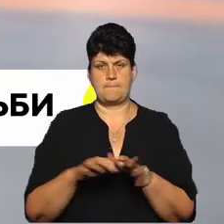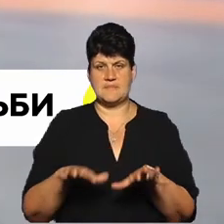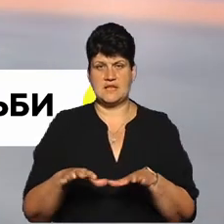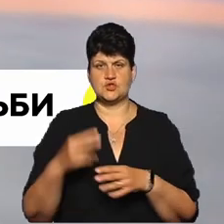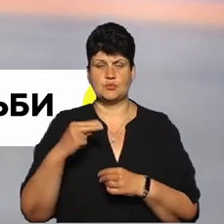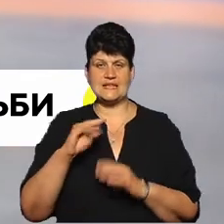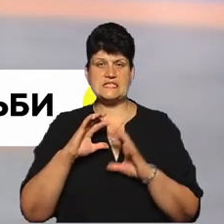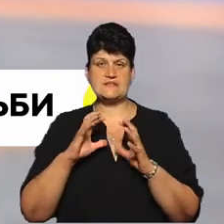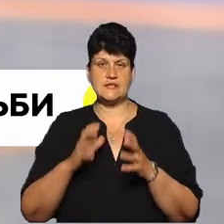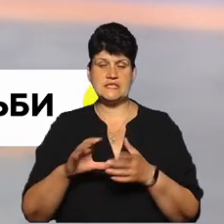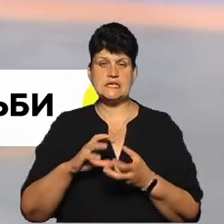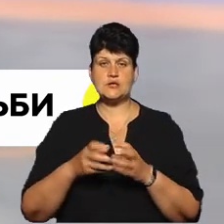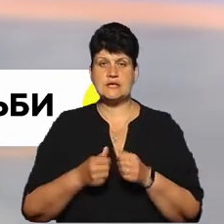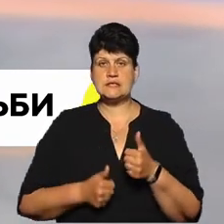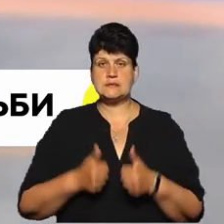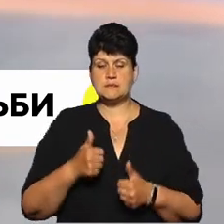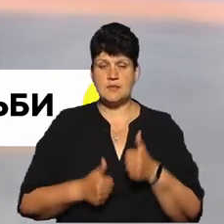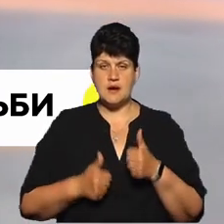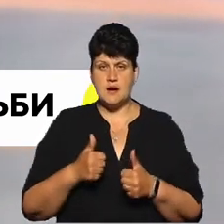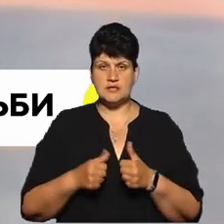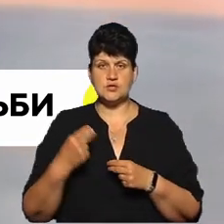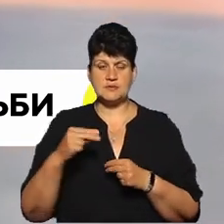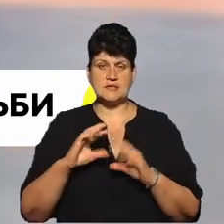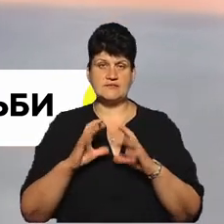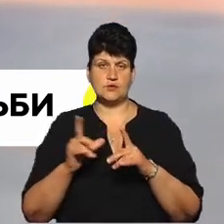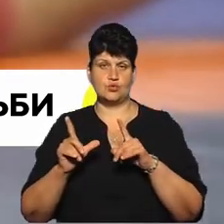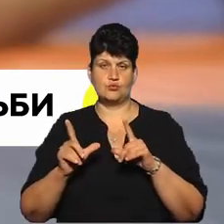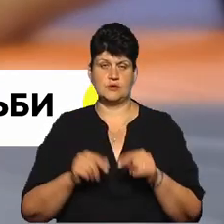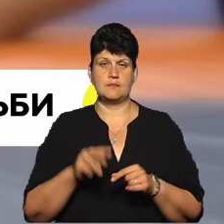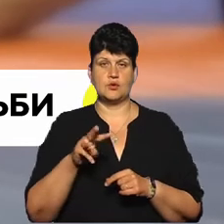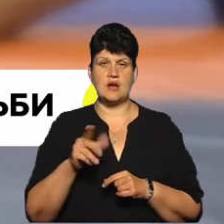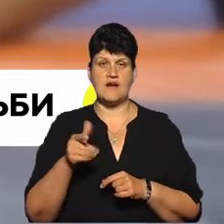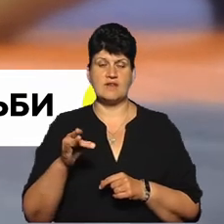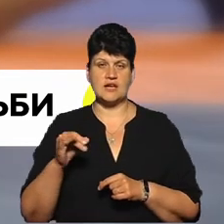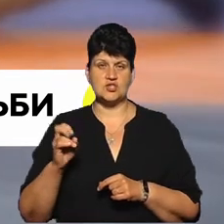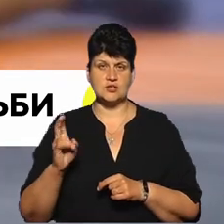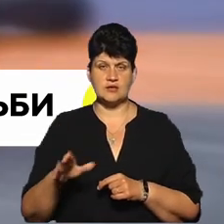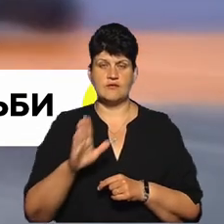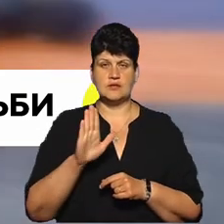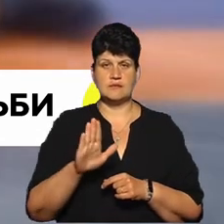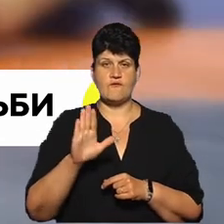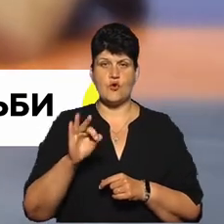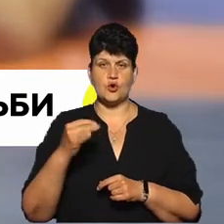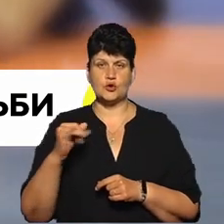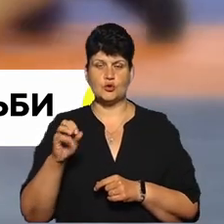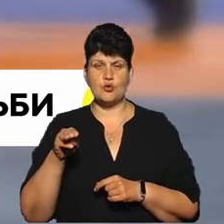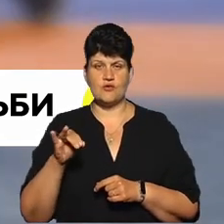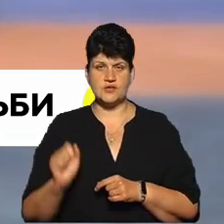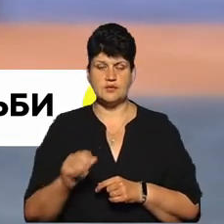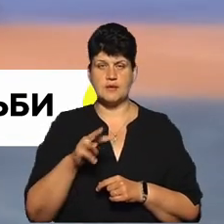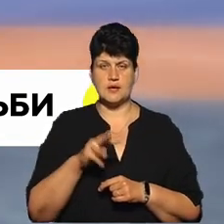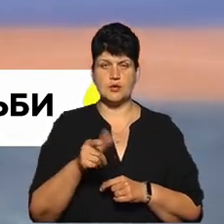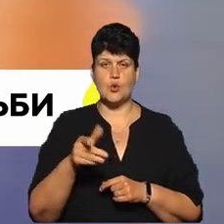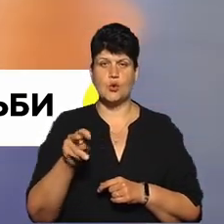змагань в Тернополі на чемпіонат світу поїдуть Микола Гавричкін, Володимир Войтович, Мар'ян Голубовський, Ірфан